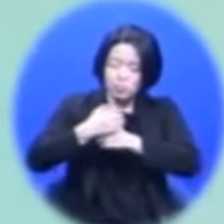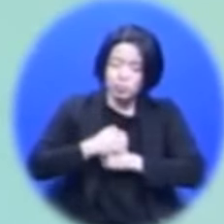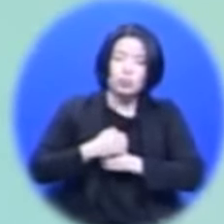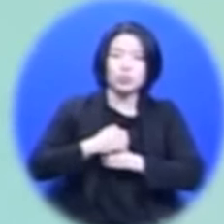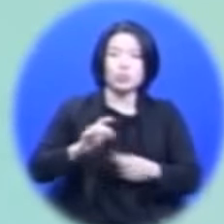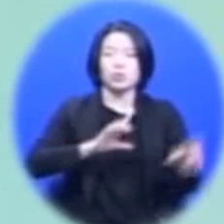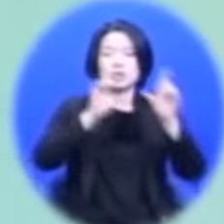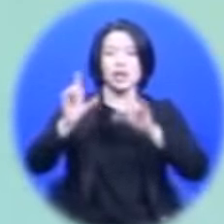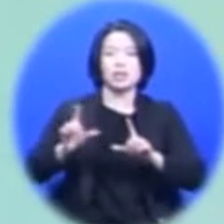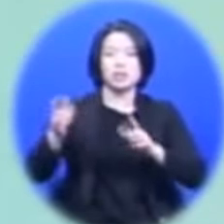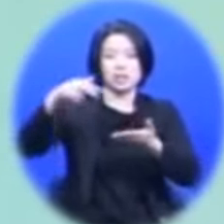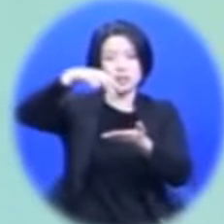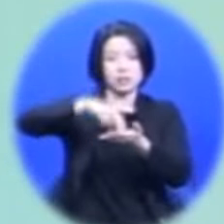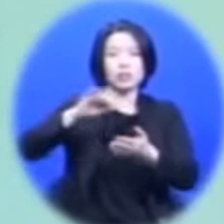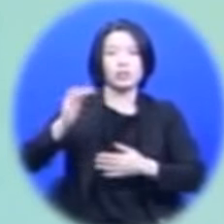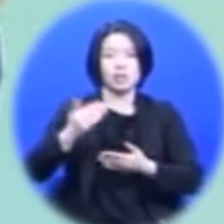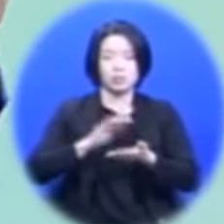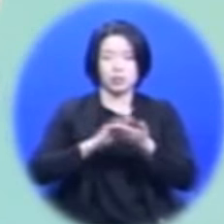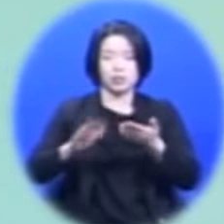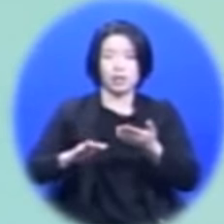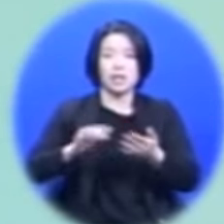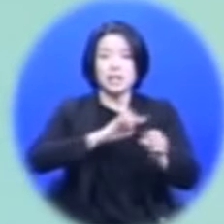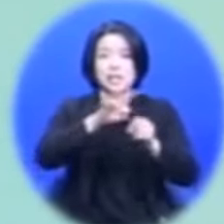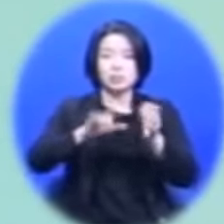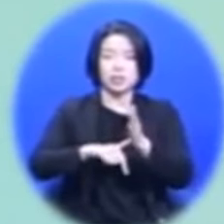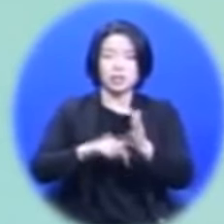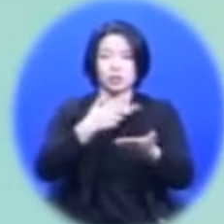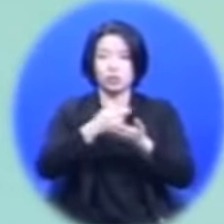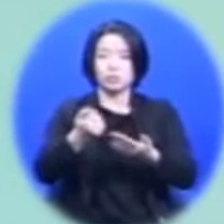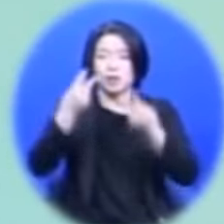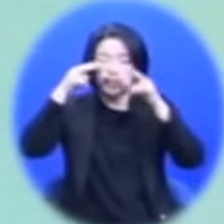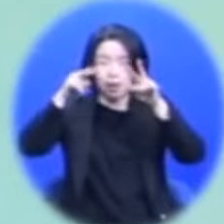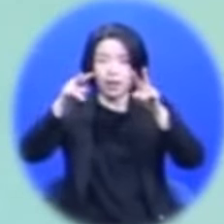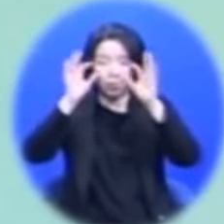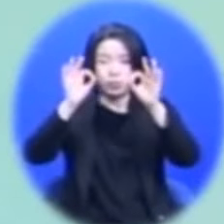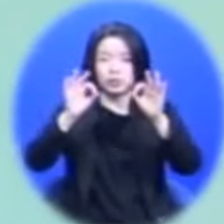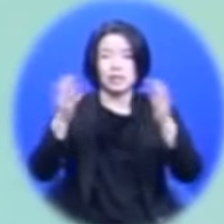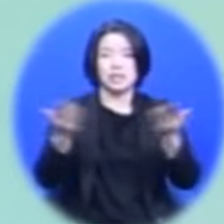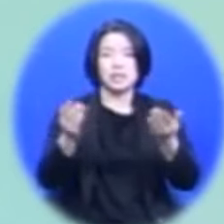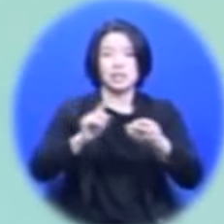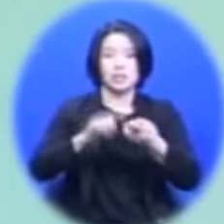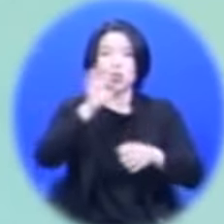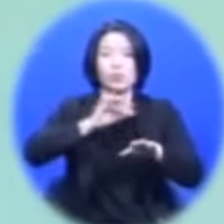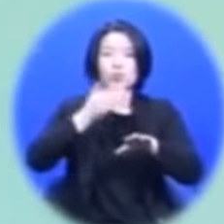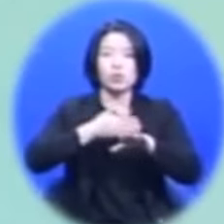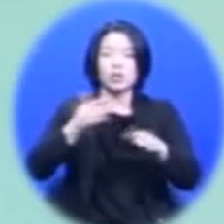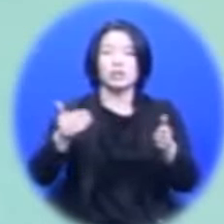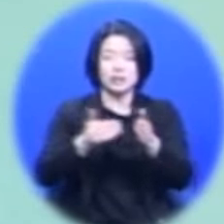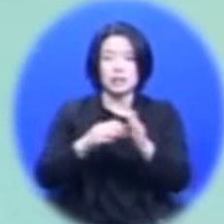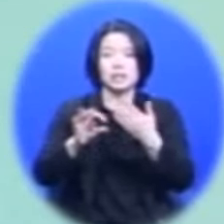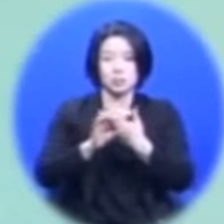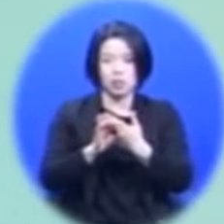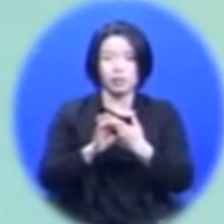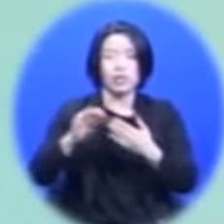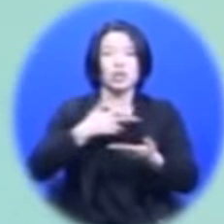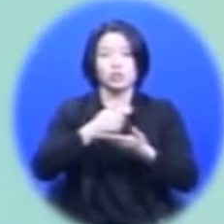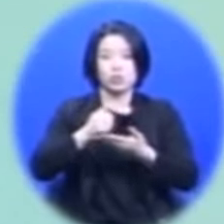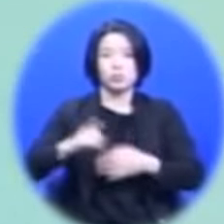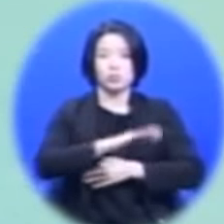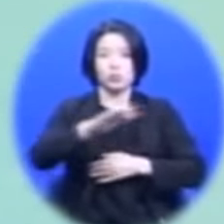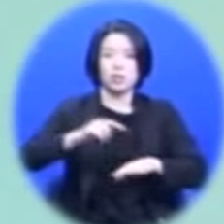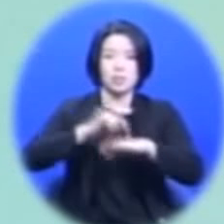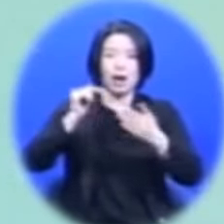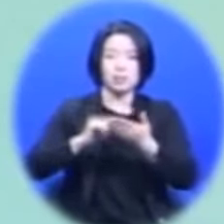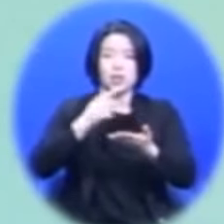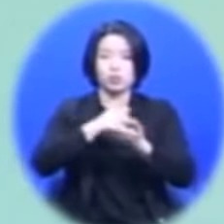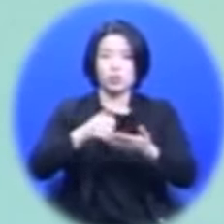서는 겁니다. 24시간 주님을 바라보는 것에서 우리가 훈련이 되면 주님은 우리의 마음에 주님의